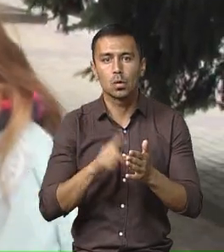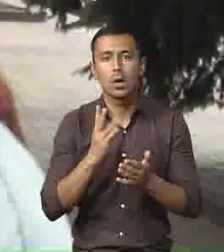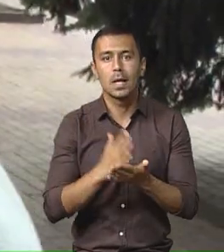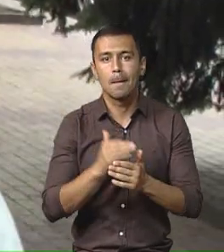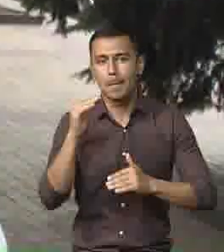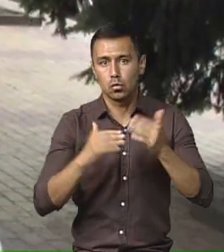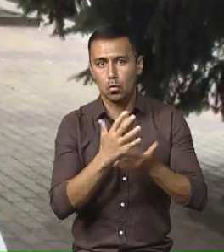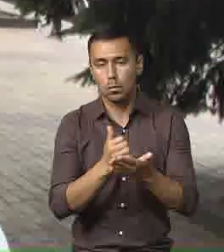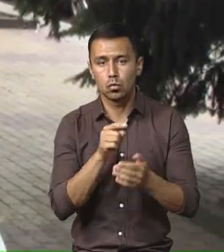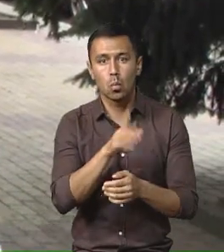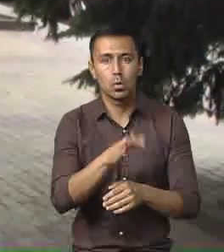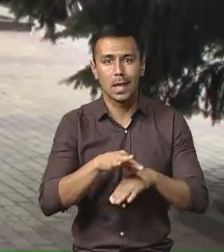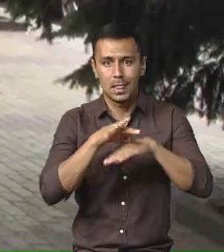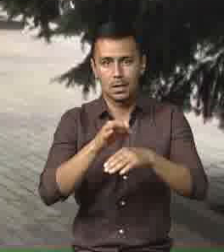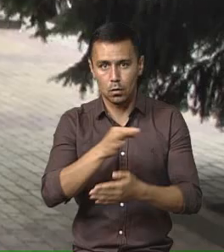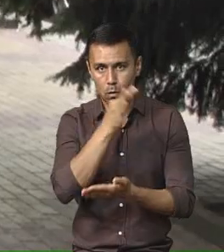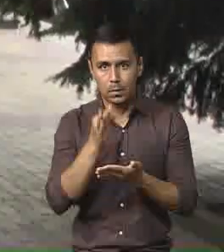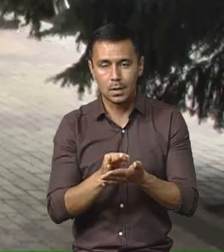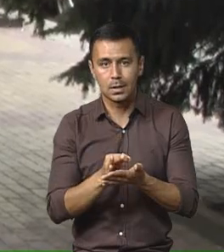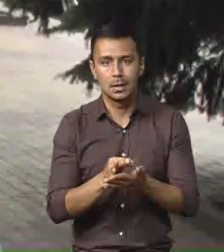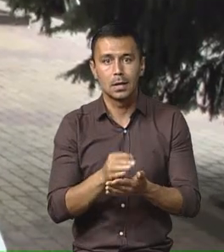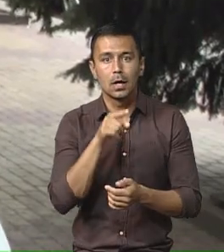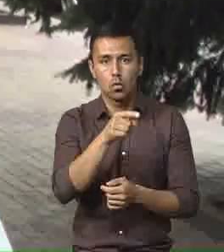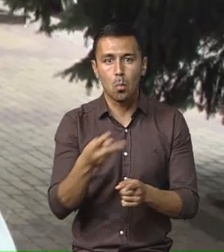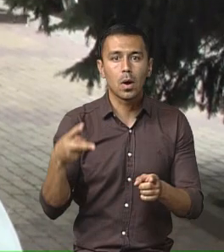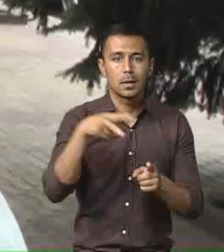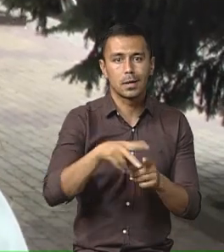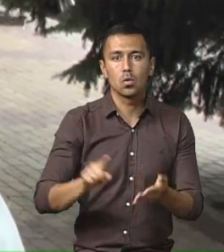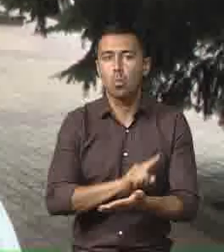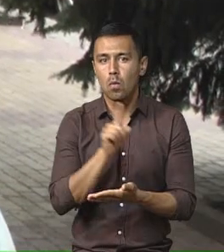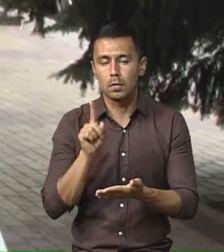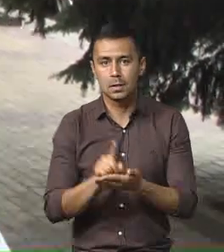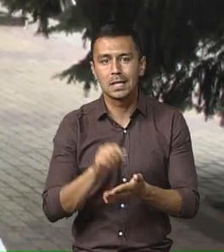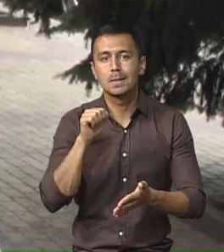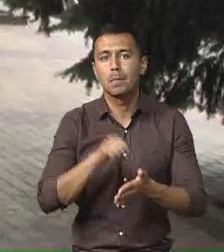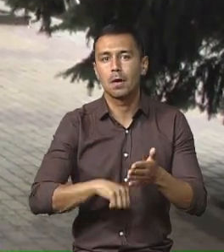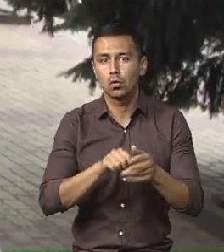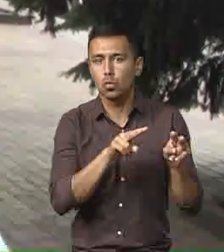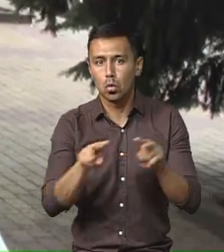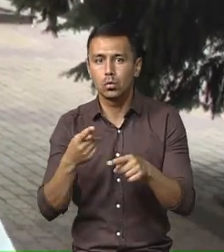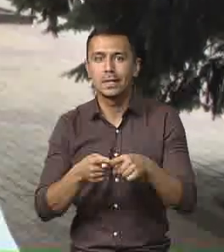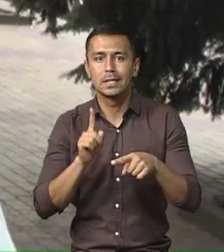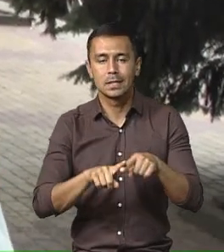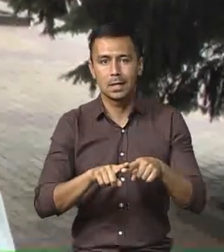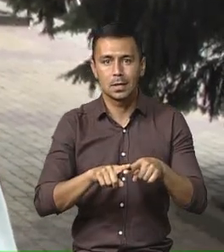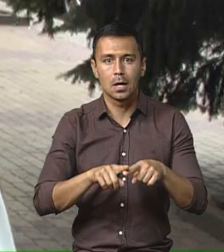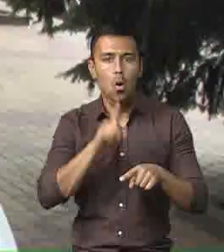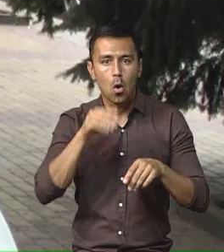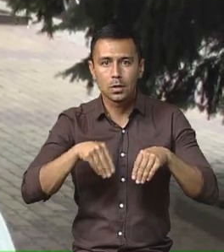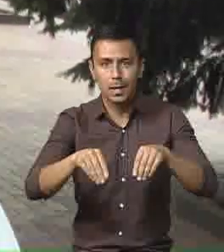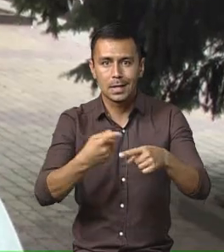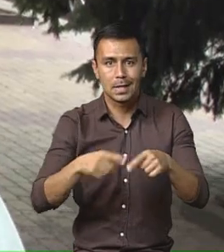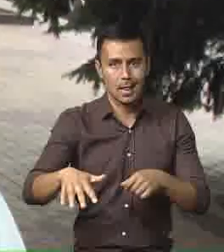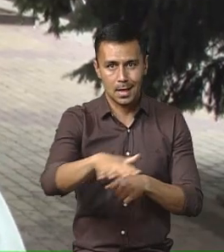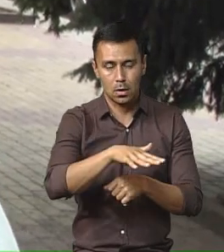балансоутримувачем, той буде нести відповідальність, оскільки саме на нього покладаються обов'язки з приводу догляду вказаних, озеленення цієї